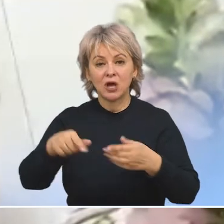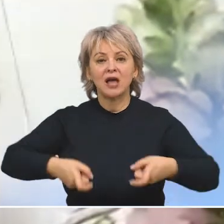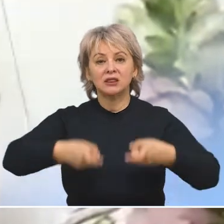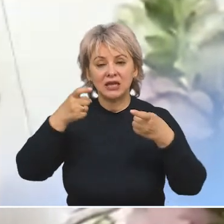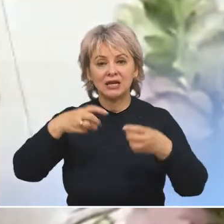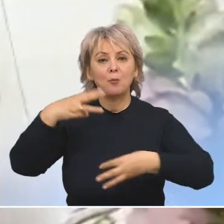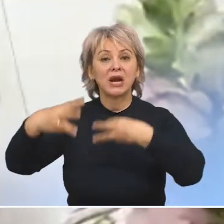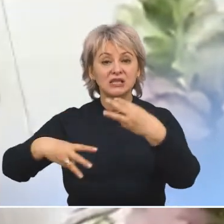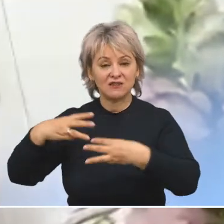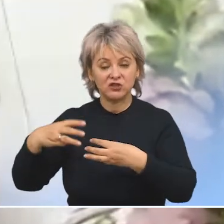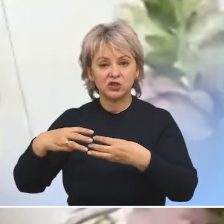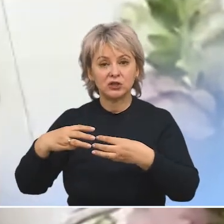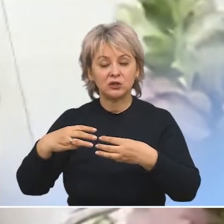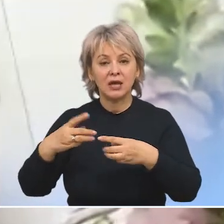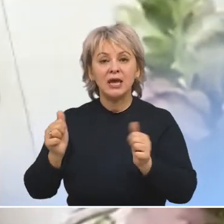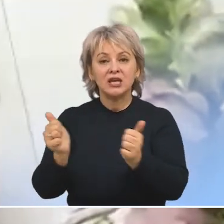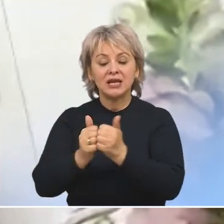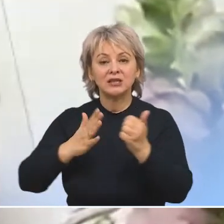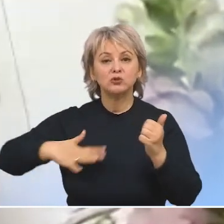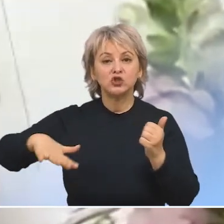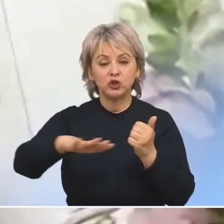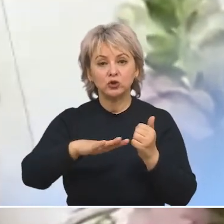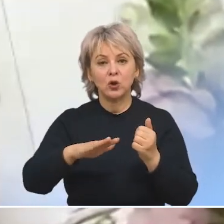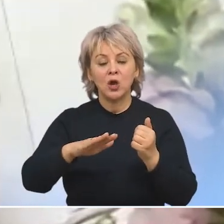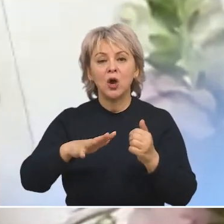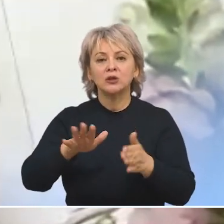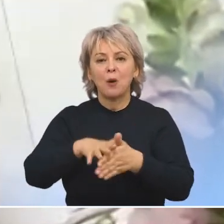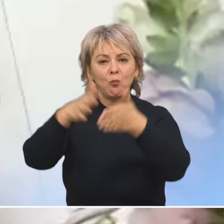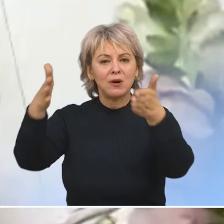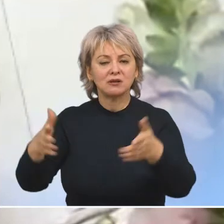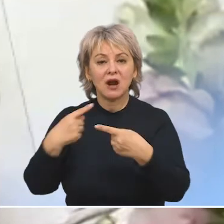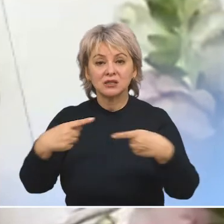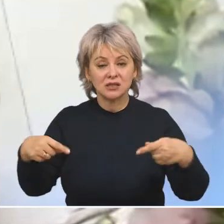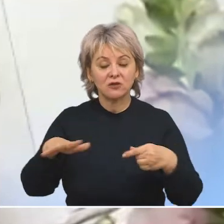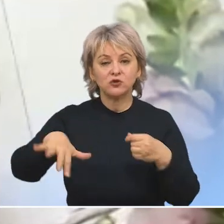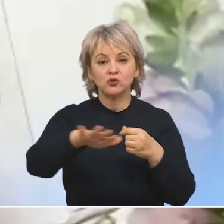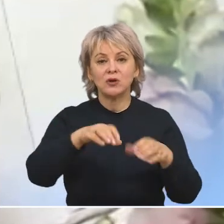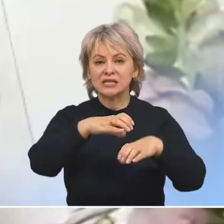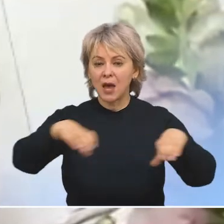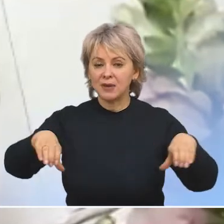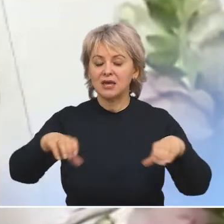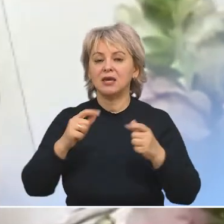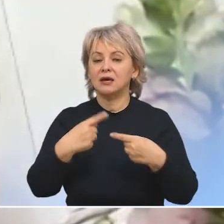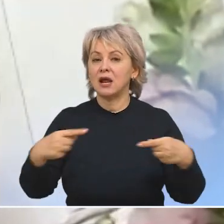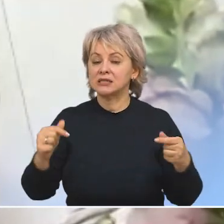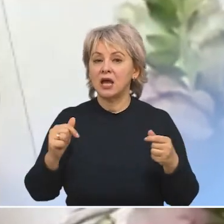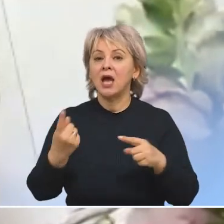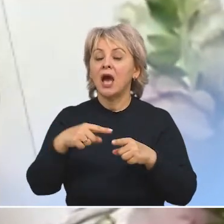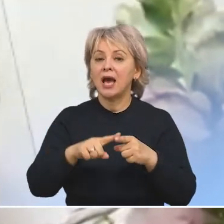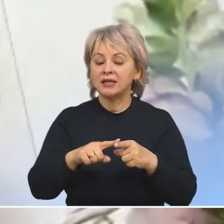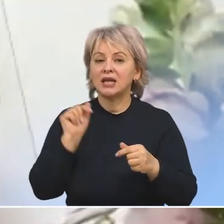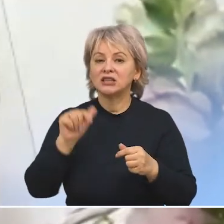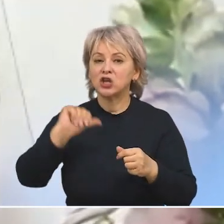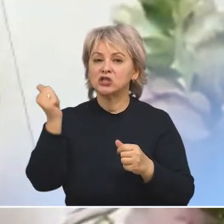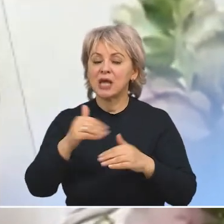ательерам продезинфицировать. Прилегающая территория, мусорные бачки, скамейки, лавочки. Но